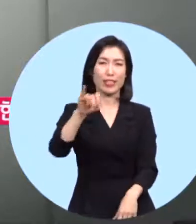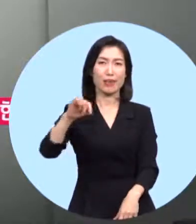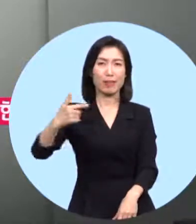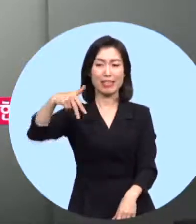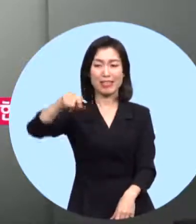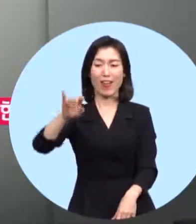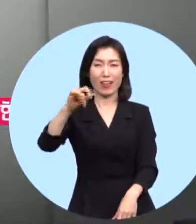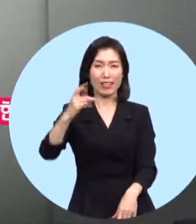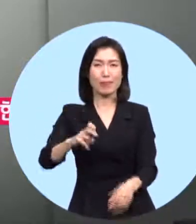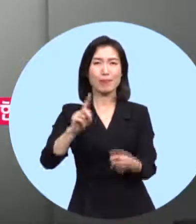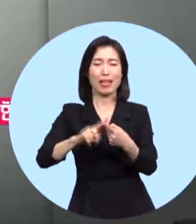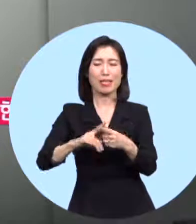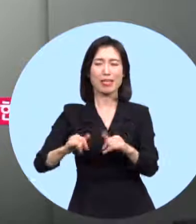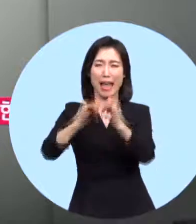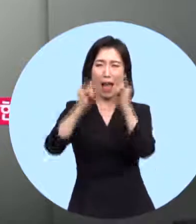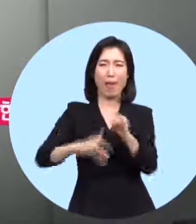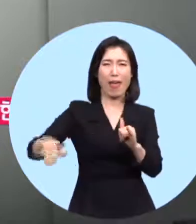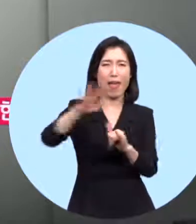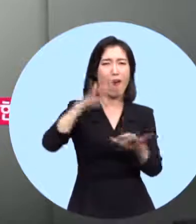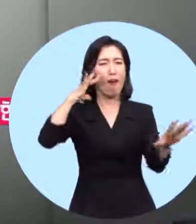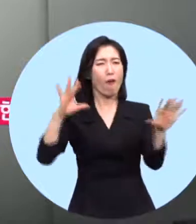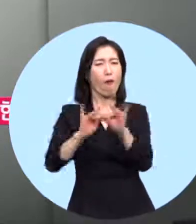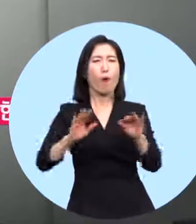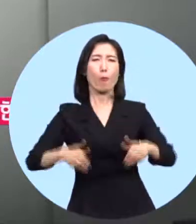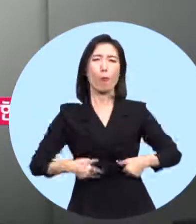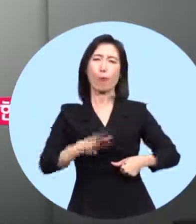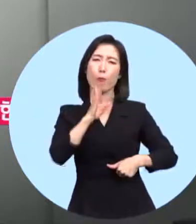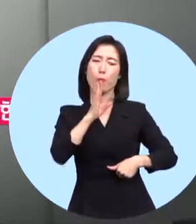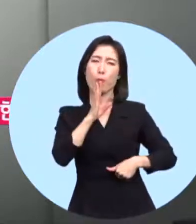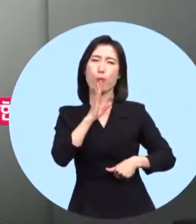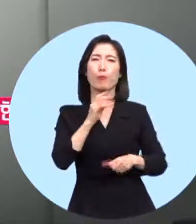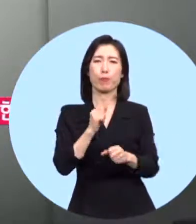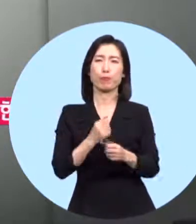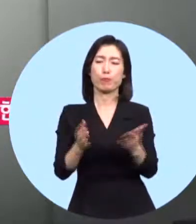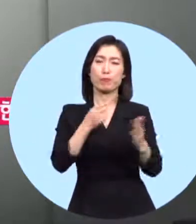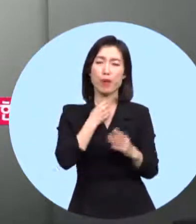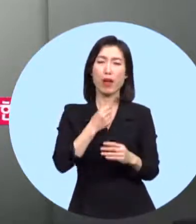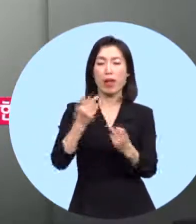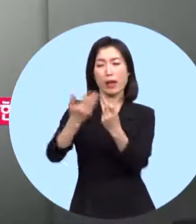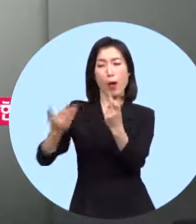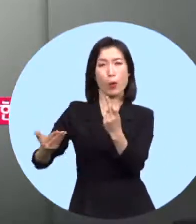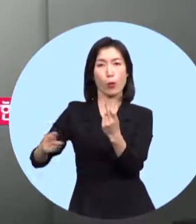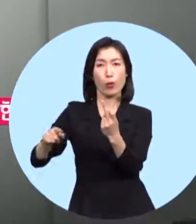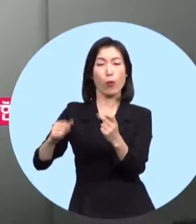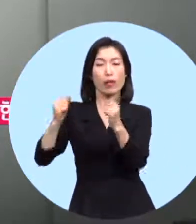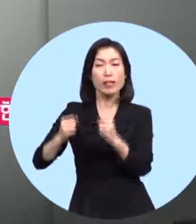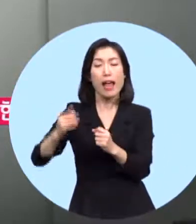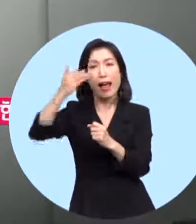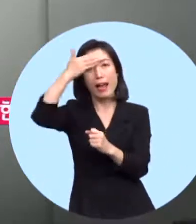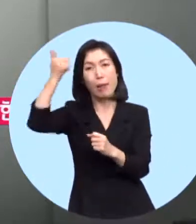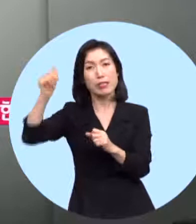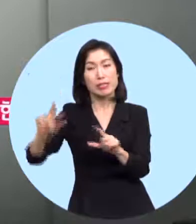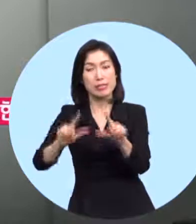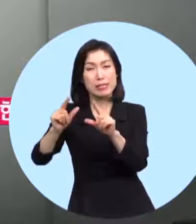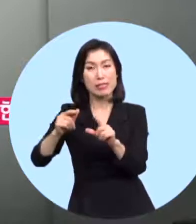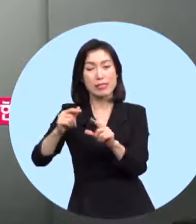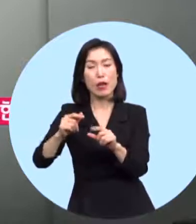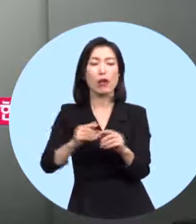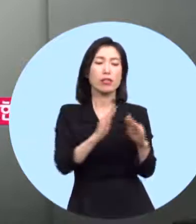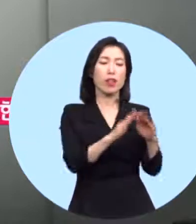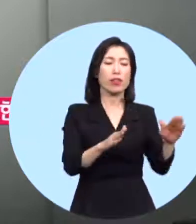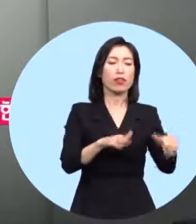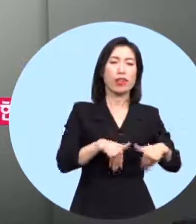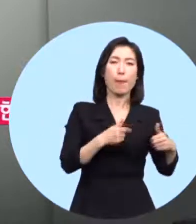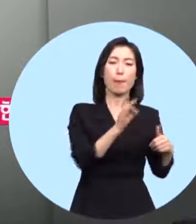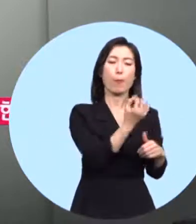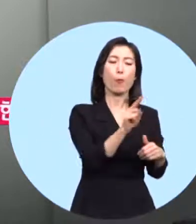훈민정음 교육에 대한 사회적 공감대와 문화를 만들고 싶었습니다. 강원도에 사시는